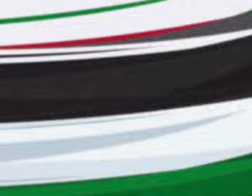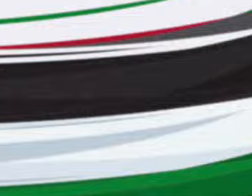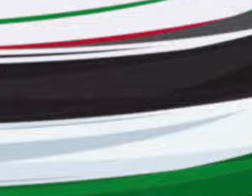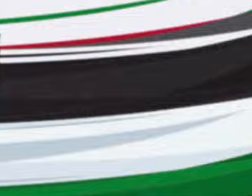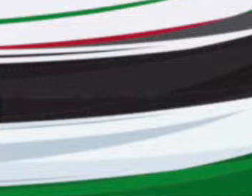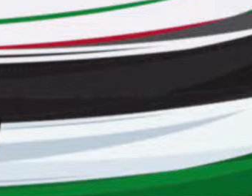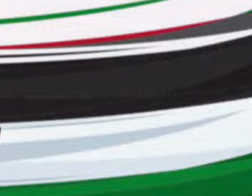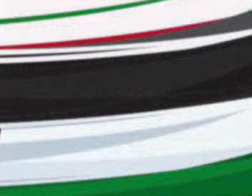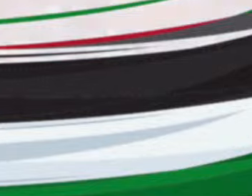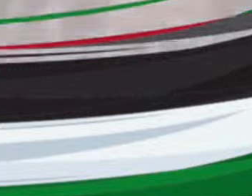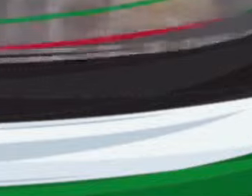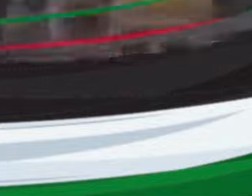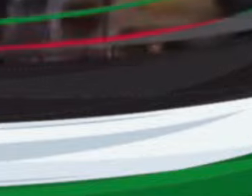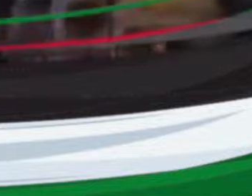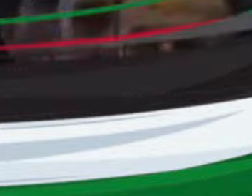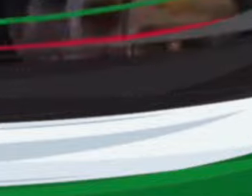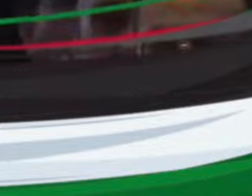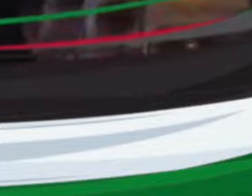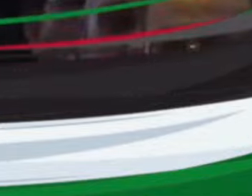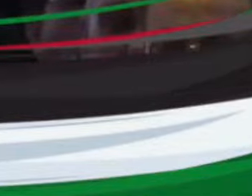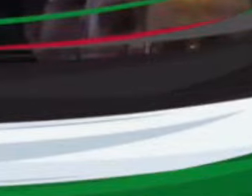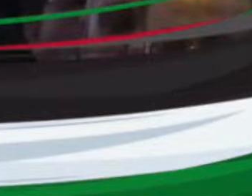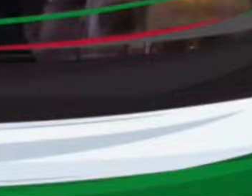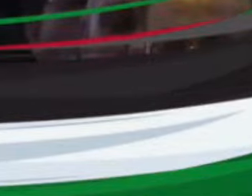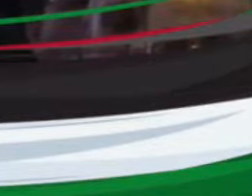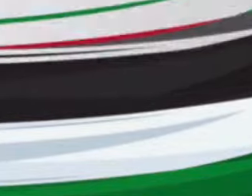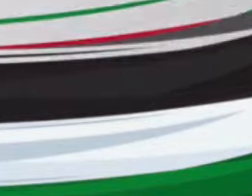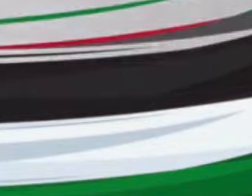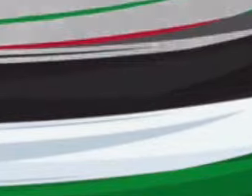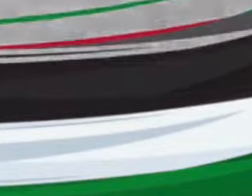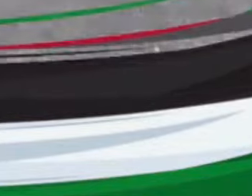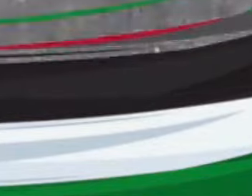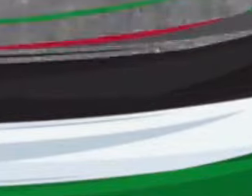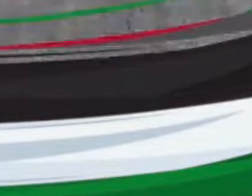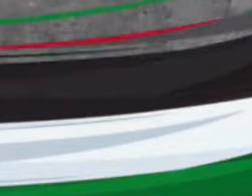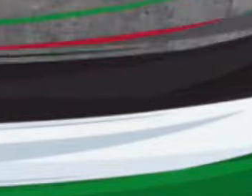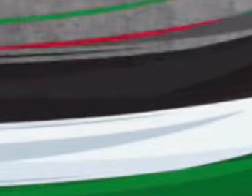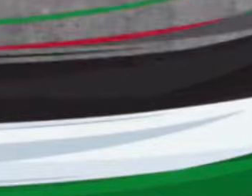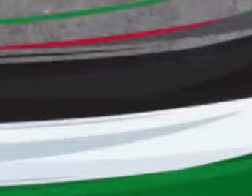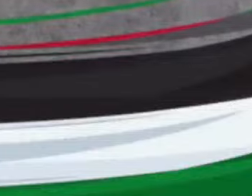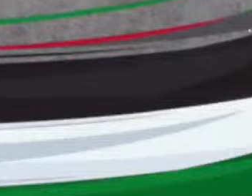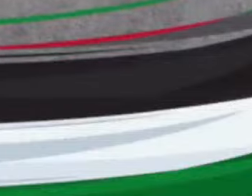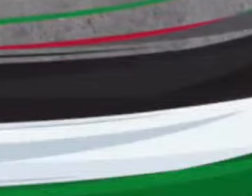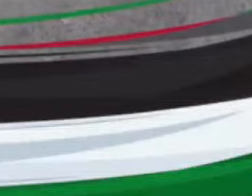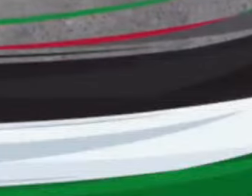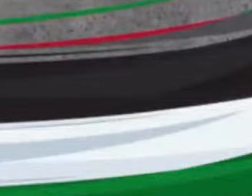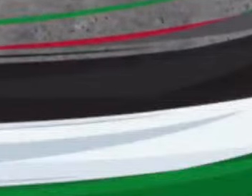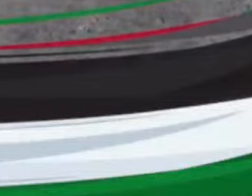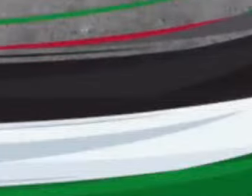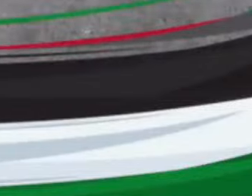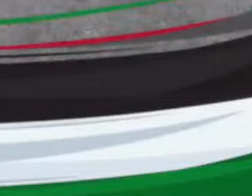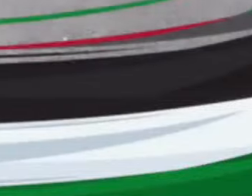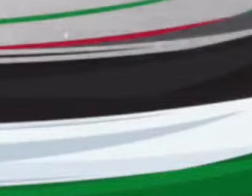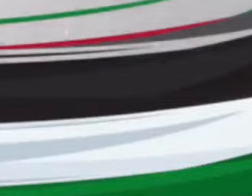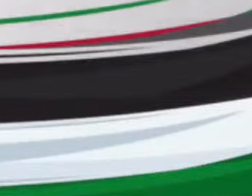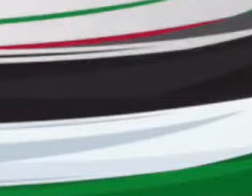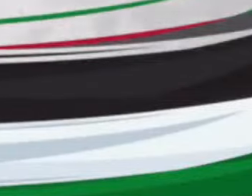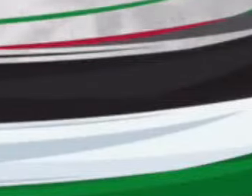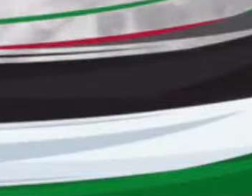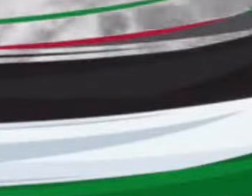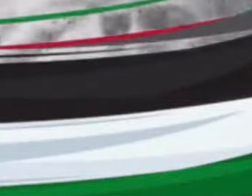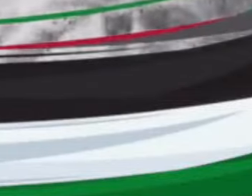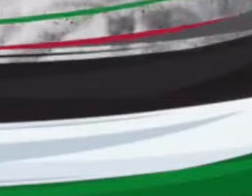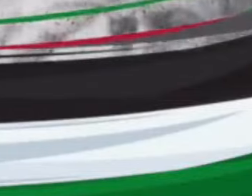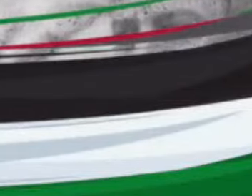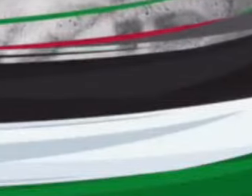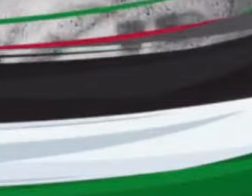Dari sahabat saya marhum Ismail Hania, saya bingung apa